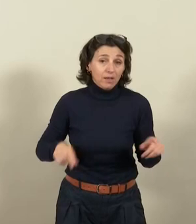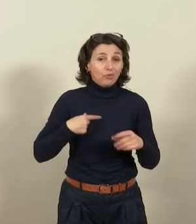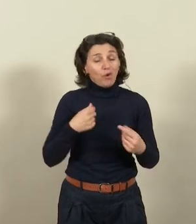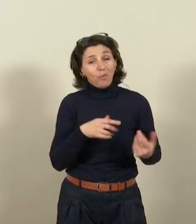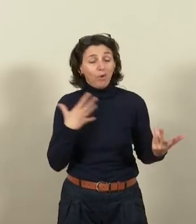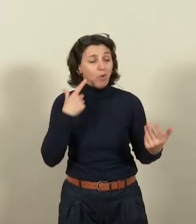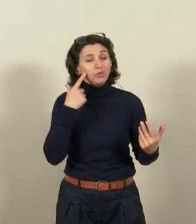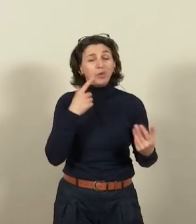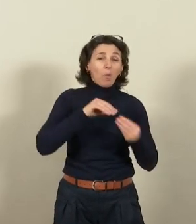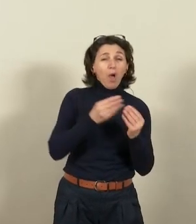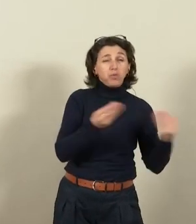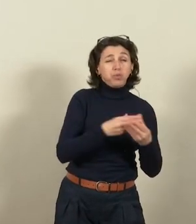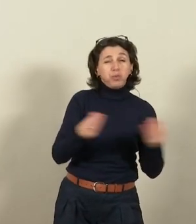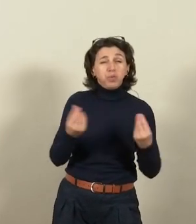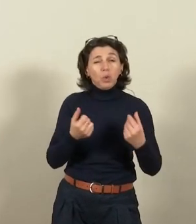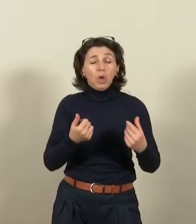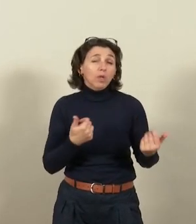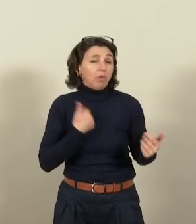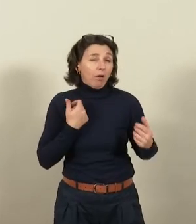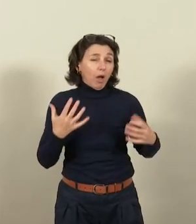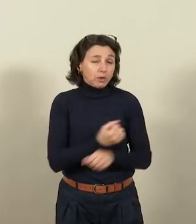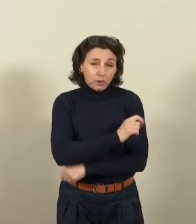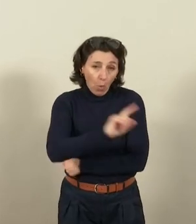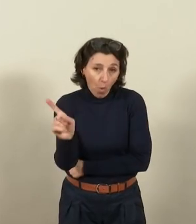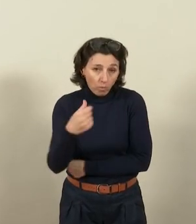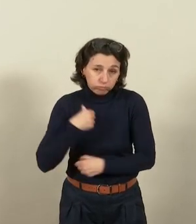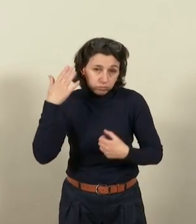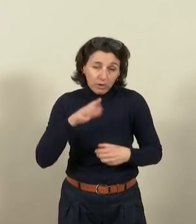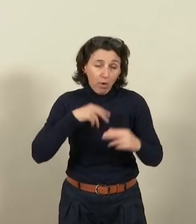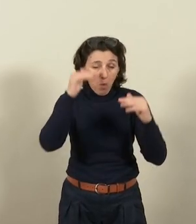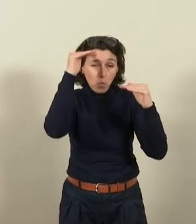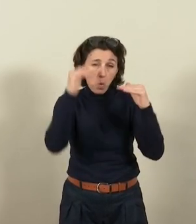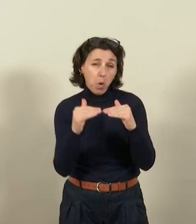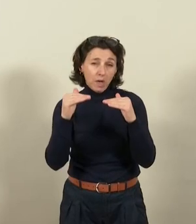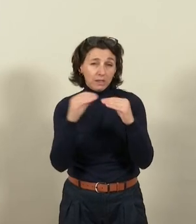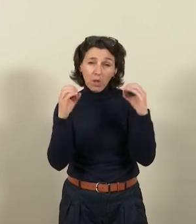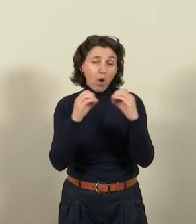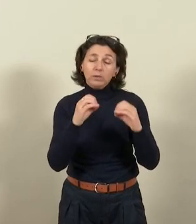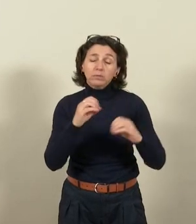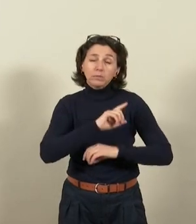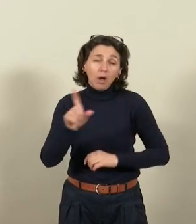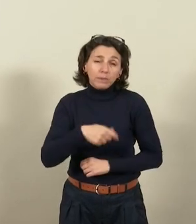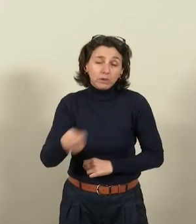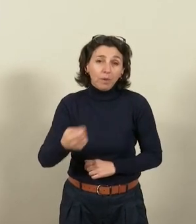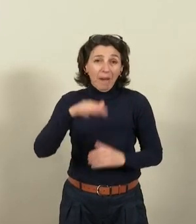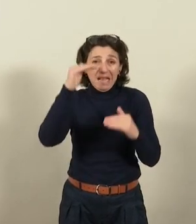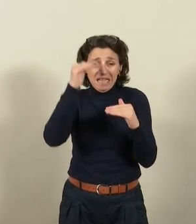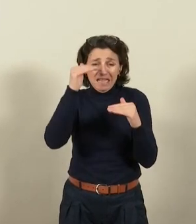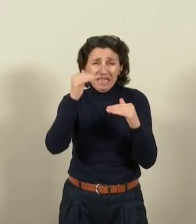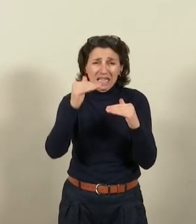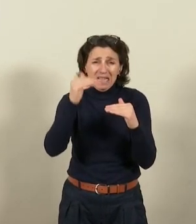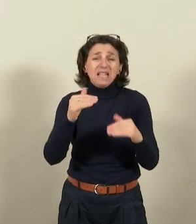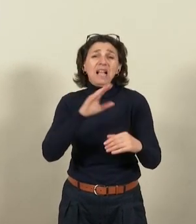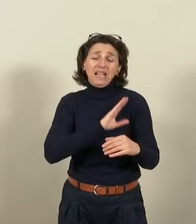sujet des violances sexistes et sexuelles à nous tout seuls ni que malheureusement nous les réduirons à zéro nous espérons pouvoir réduire le plus possible les violences